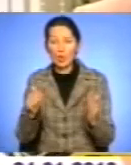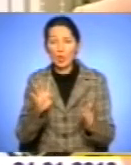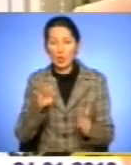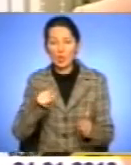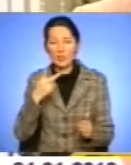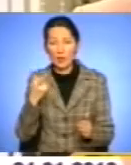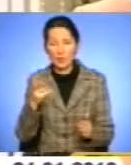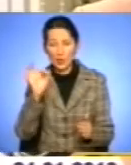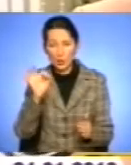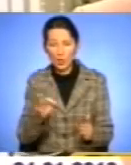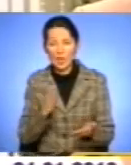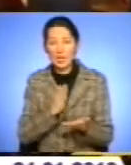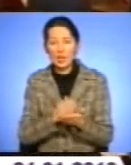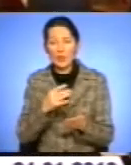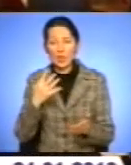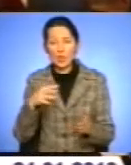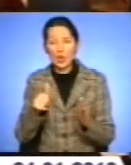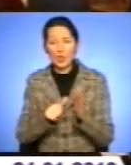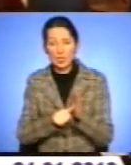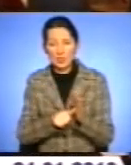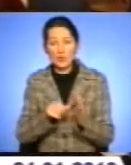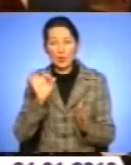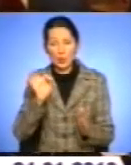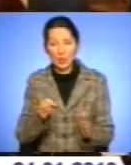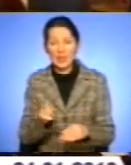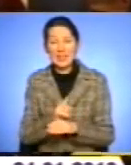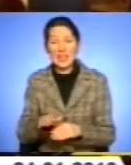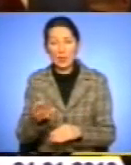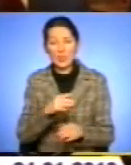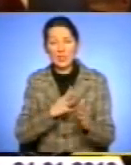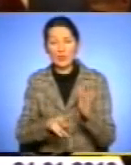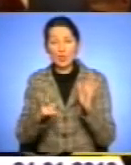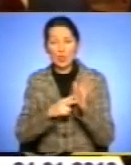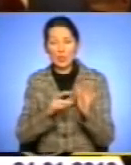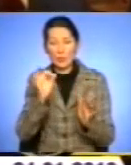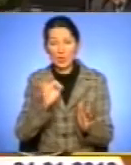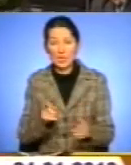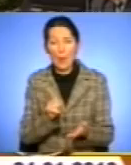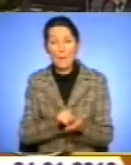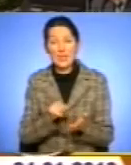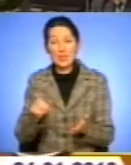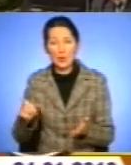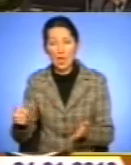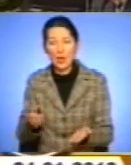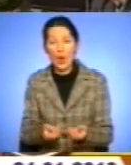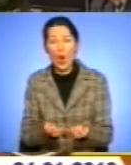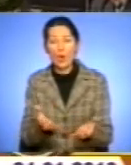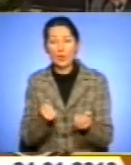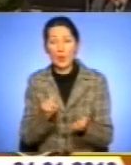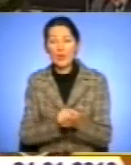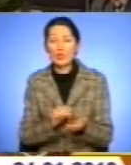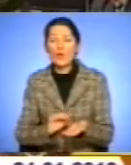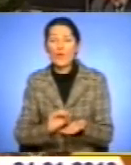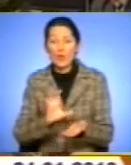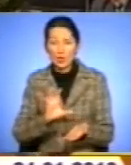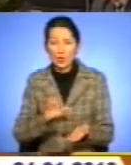2010-2014 роки «Заможне суспільство, конкурентноспроможна економіка, ефективна держава». Самозабезпечення власними доходами на виплату пенсії